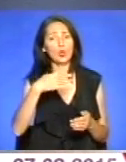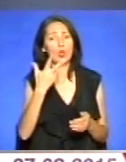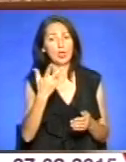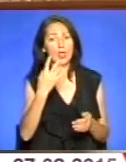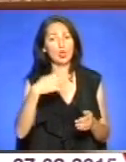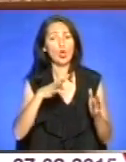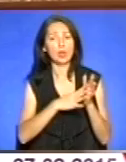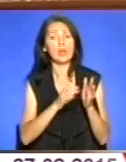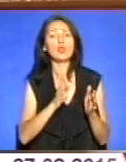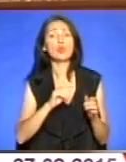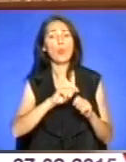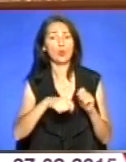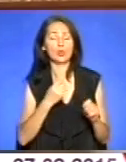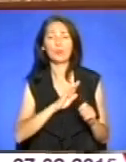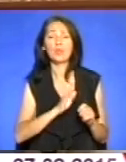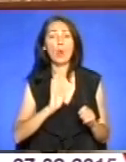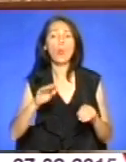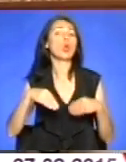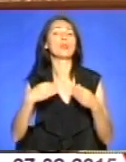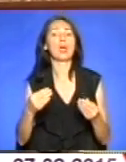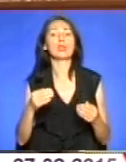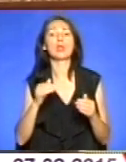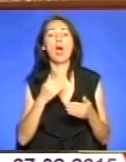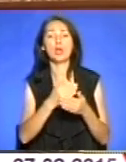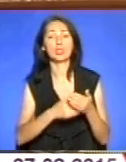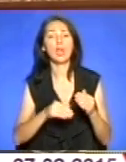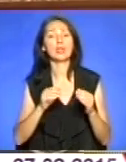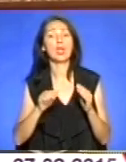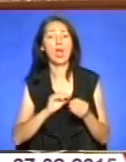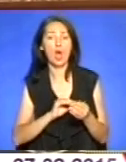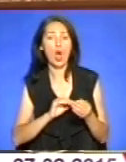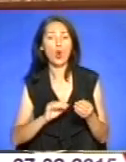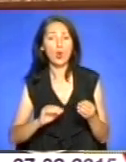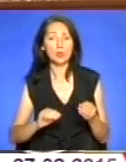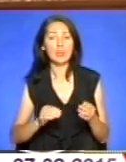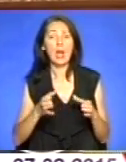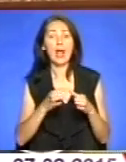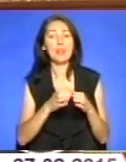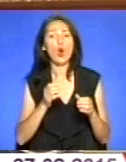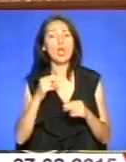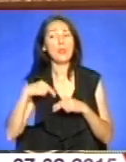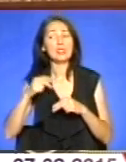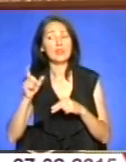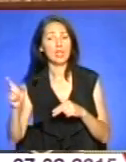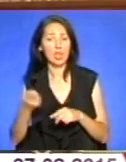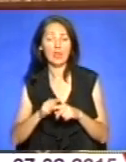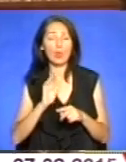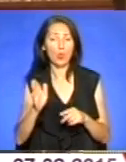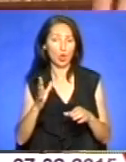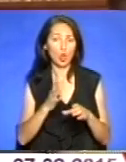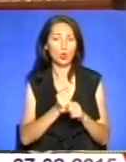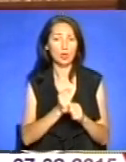порушили? Не було надане штатний розпис. Категорії працівників, які будуть скорочуватися,